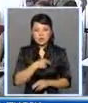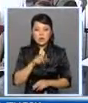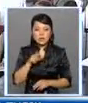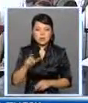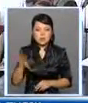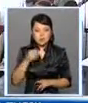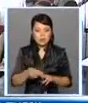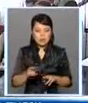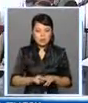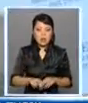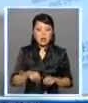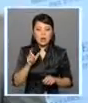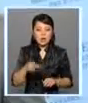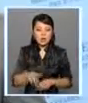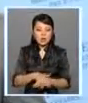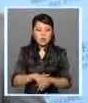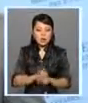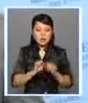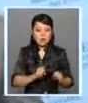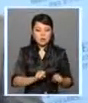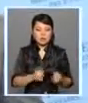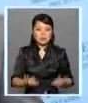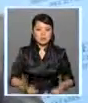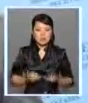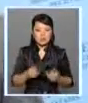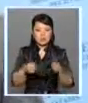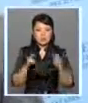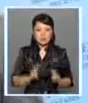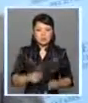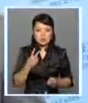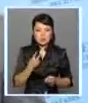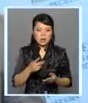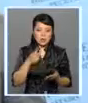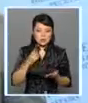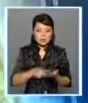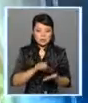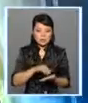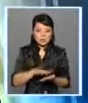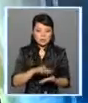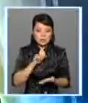соның ішінде халық қаһарманы Ғазиз Байтасовқа арналған арнайы екі бет бөлініп отыр.